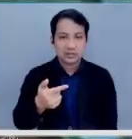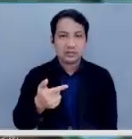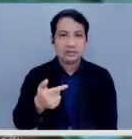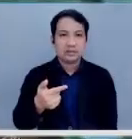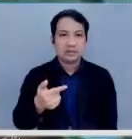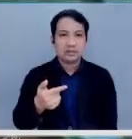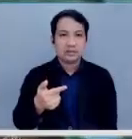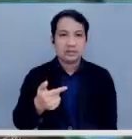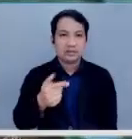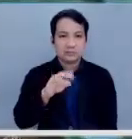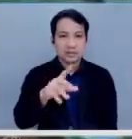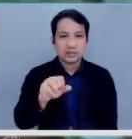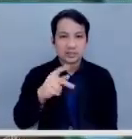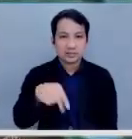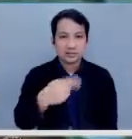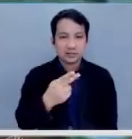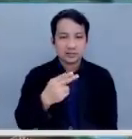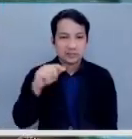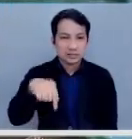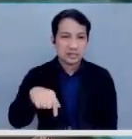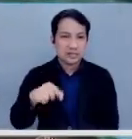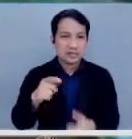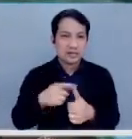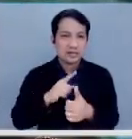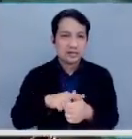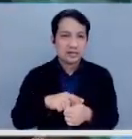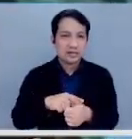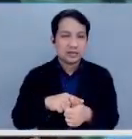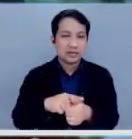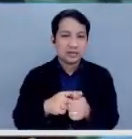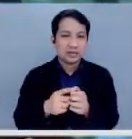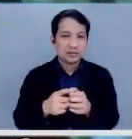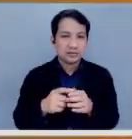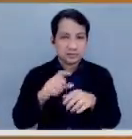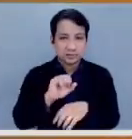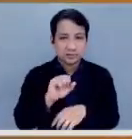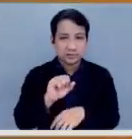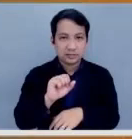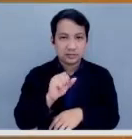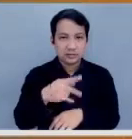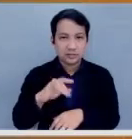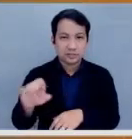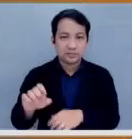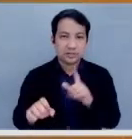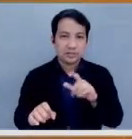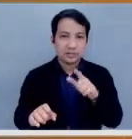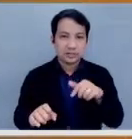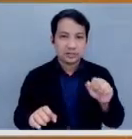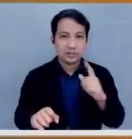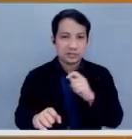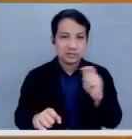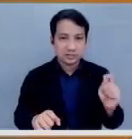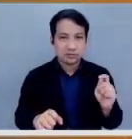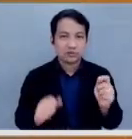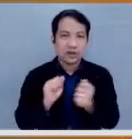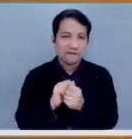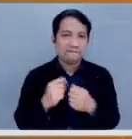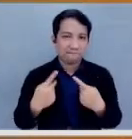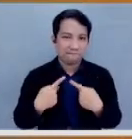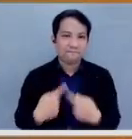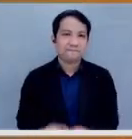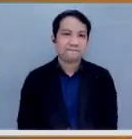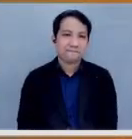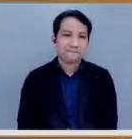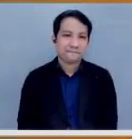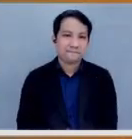Bayani PH. Po then may Shopee rin po kami, then Lazada, TikTok, lahat po ng ano online platforms,